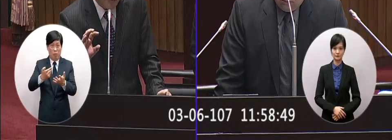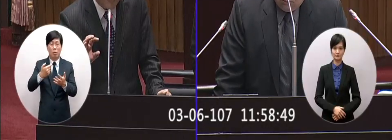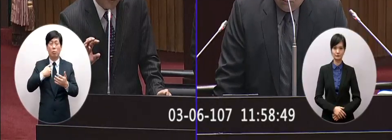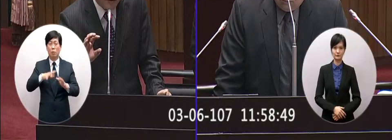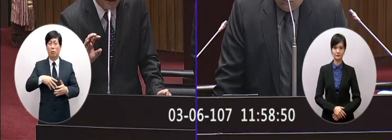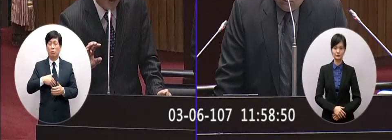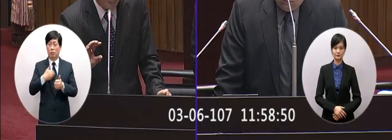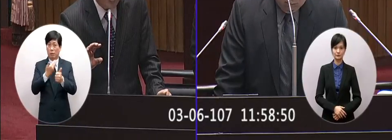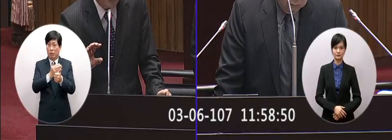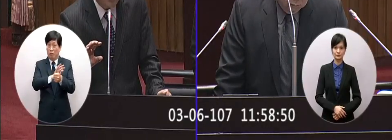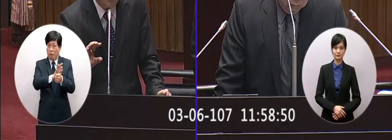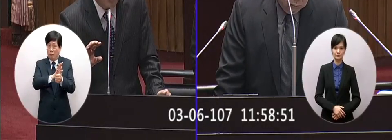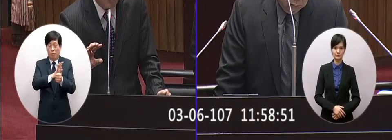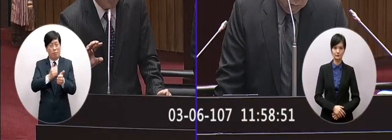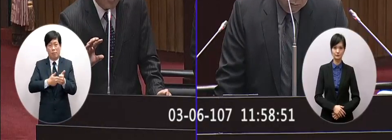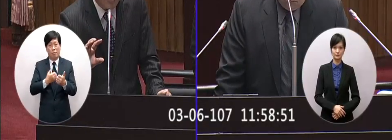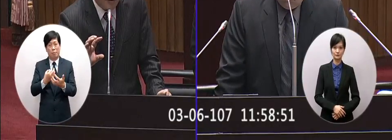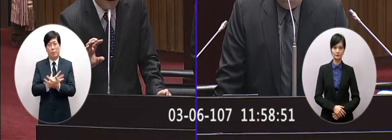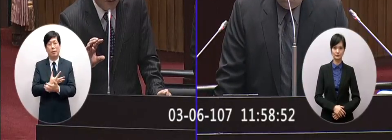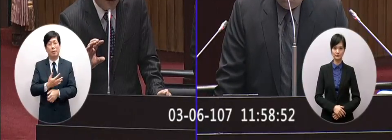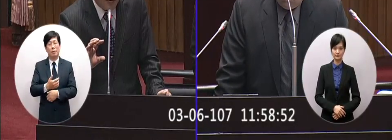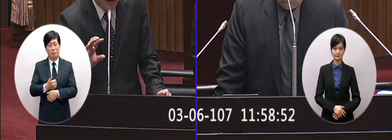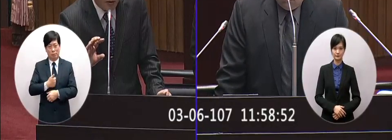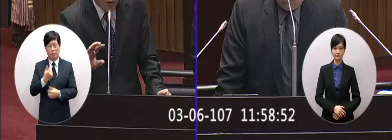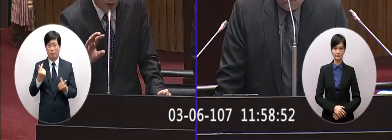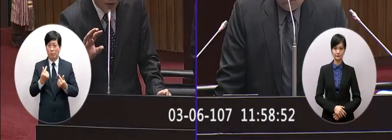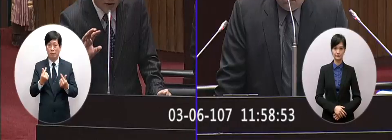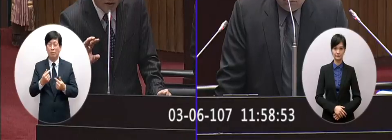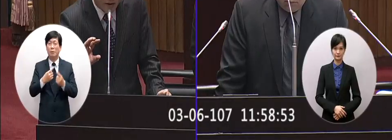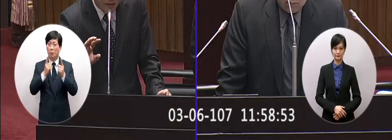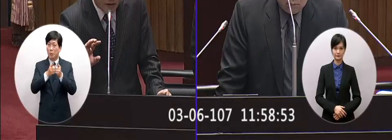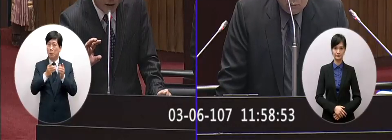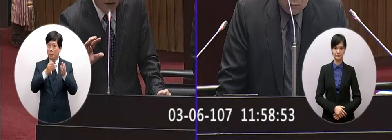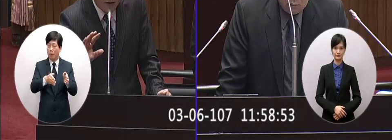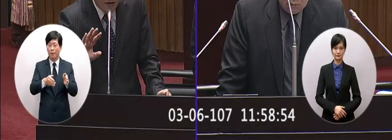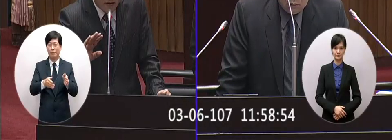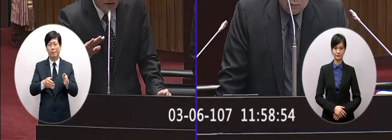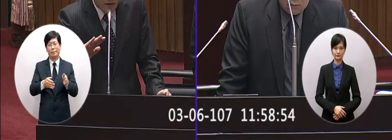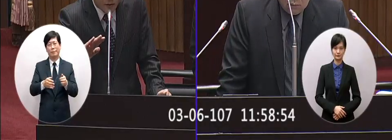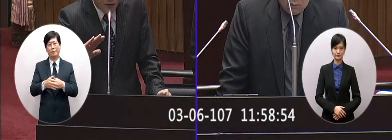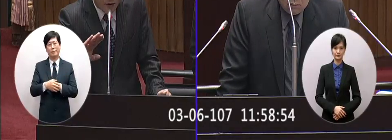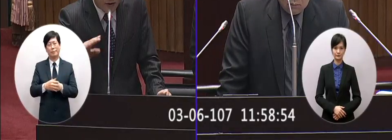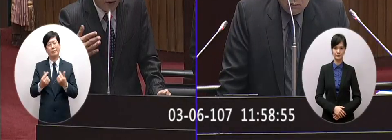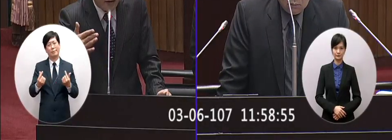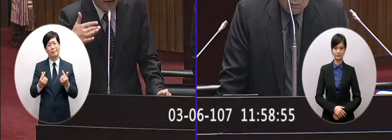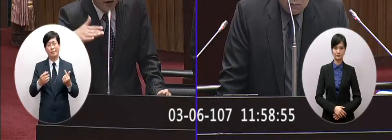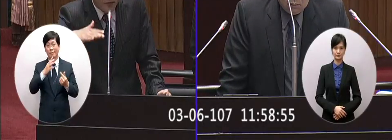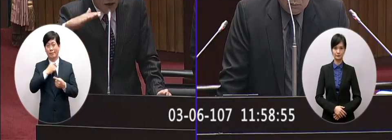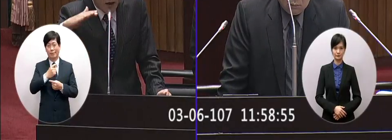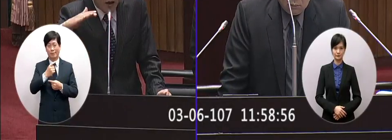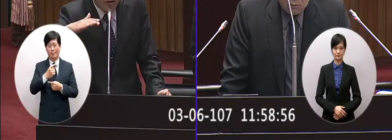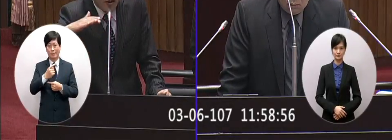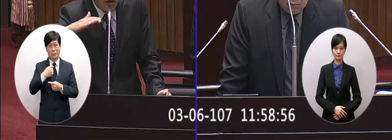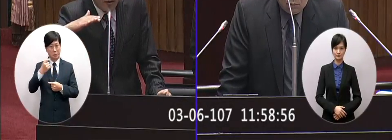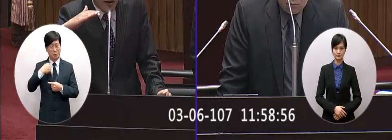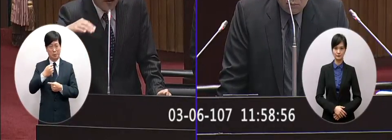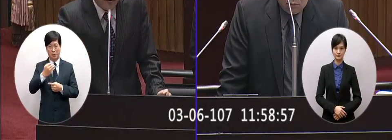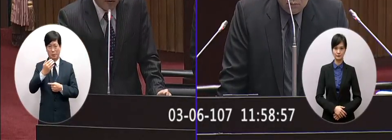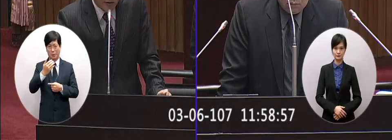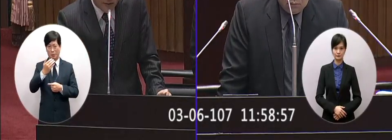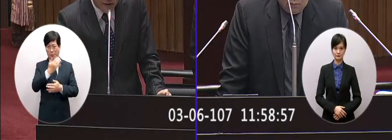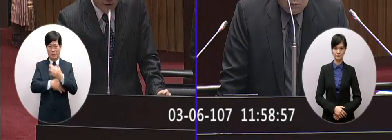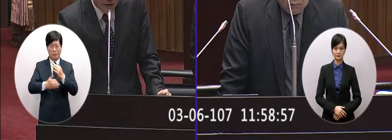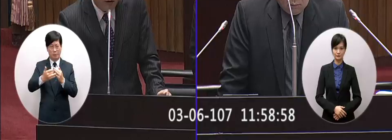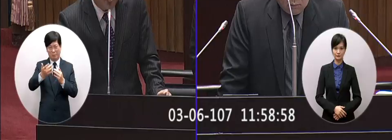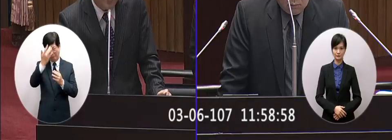照所提供服务那个强度，好，事实上的包裹可能对于这些比较就是说障能比较高的障，